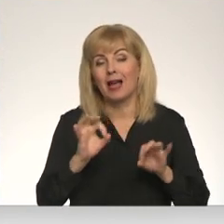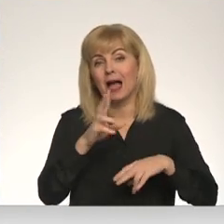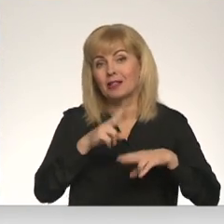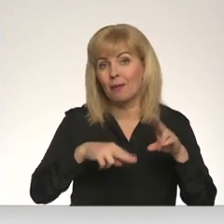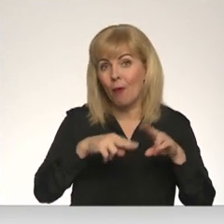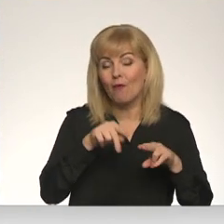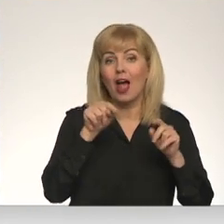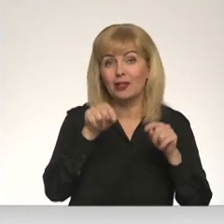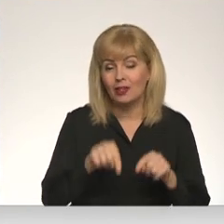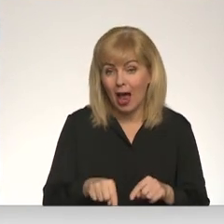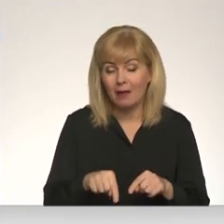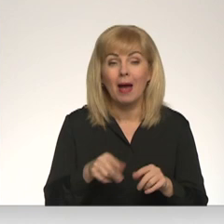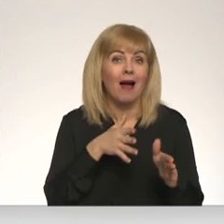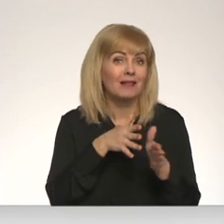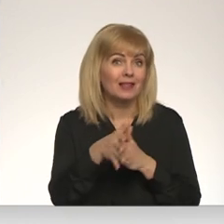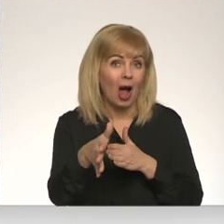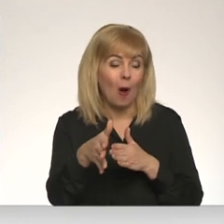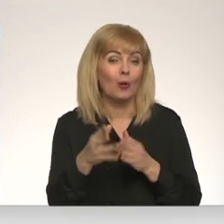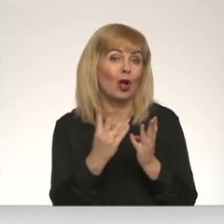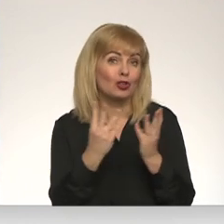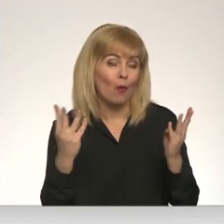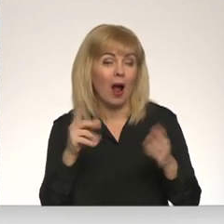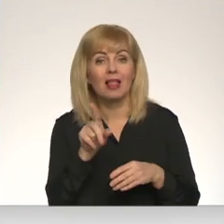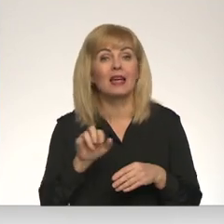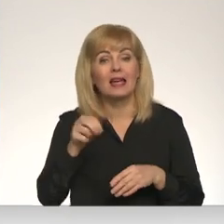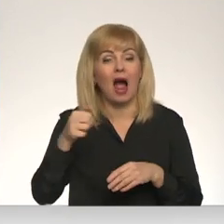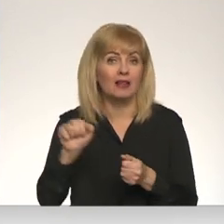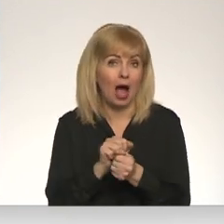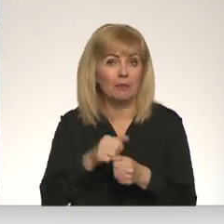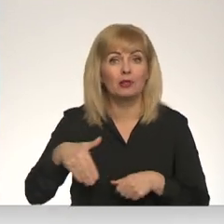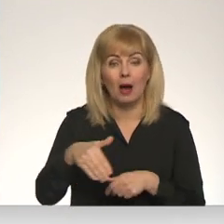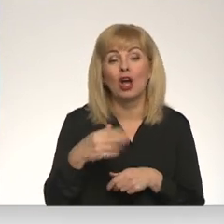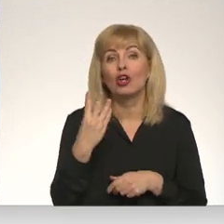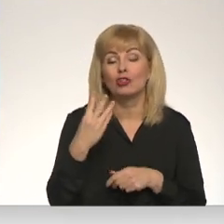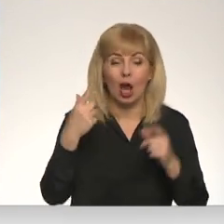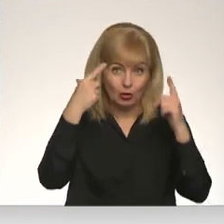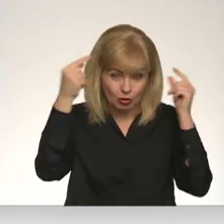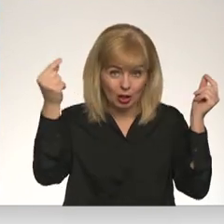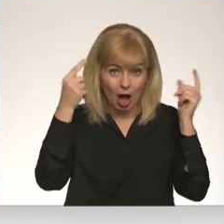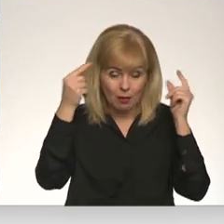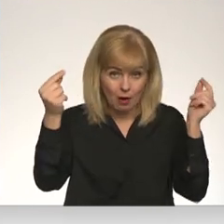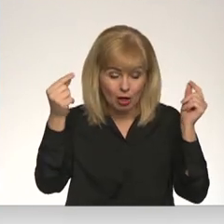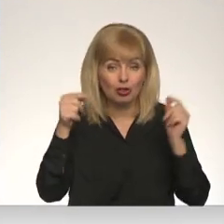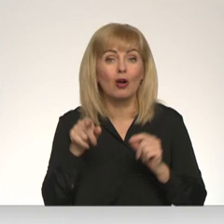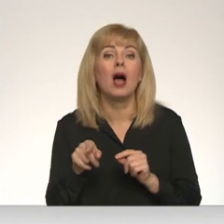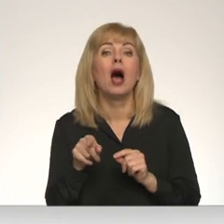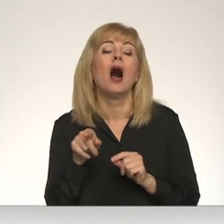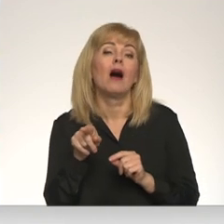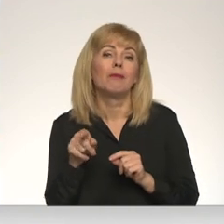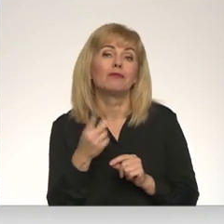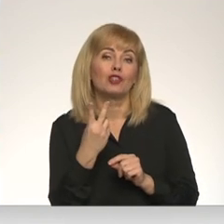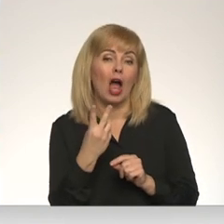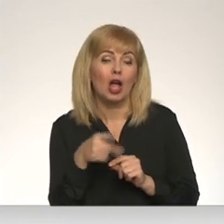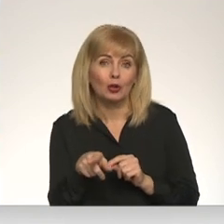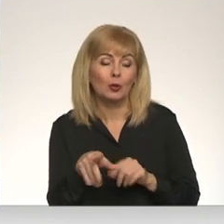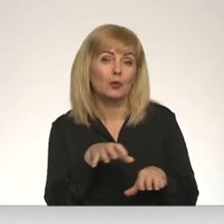bijis tieši šeit, jo caur klasisko žogu Līgatnes dabas taku 4 lūšus – Leonoru, Mazuli, Favorīti un Filozofi